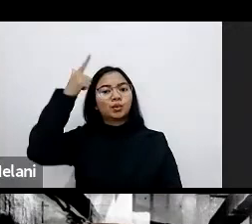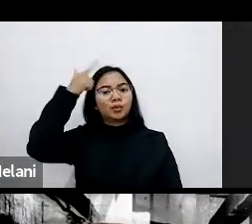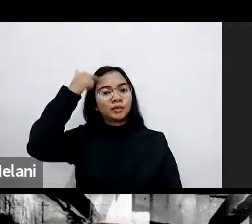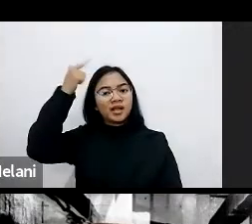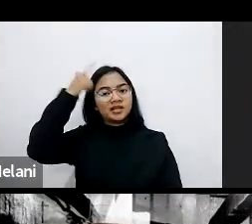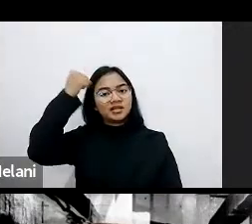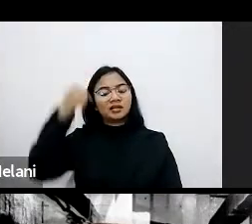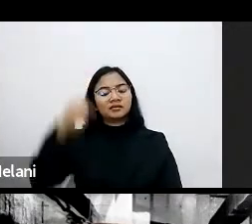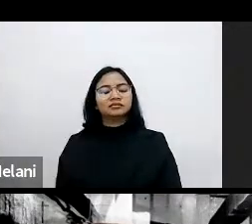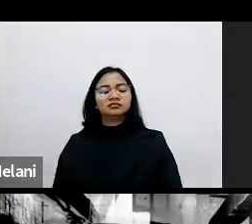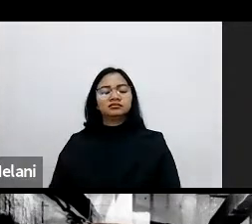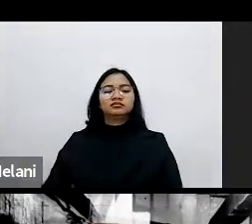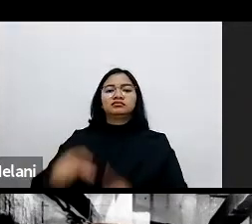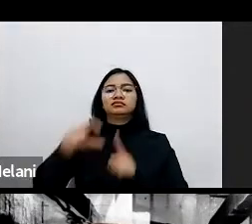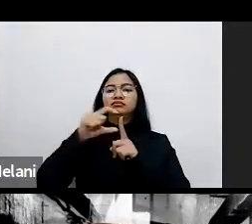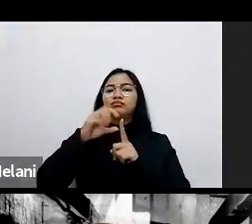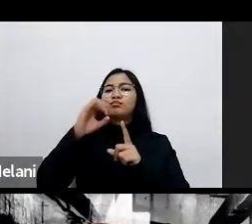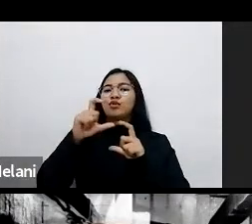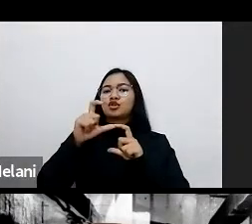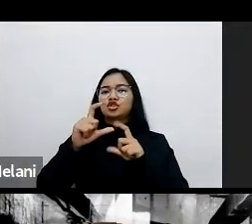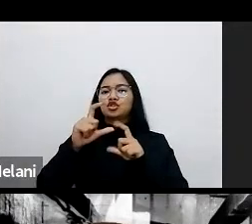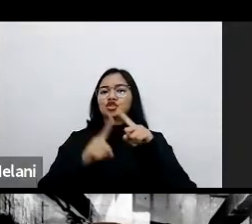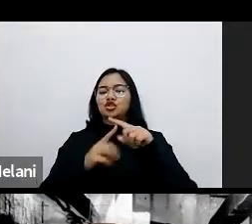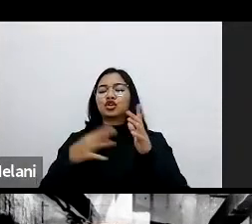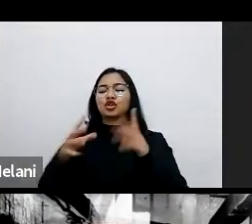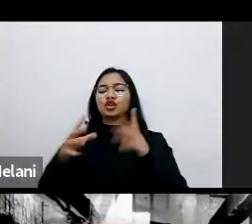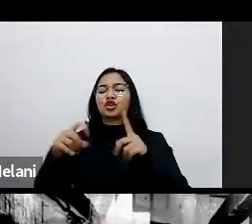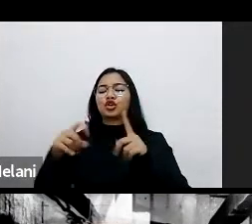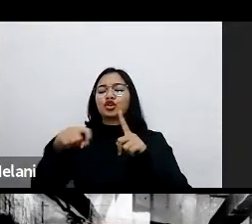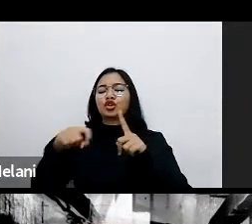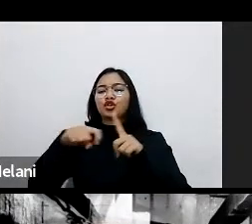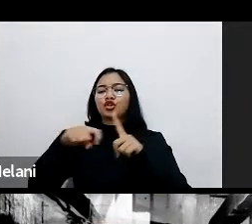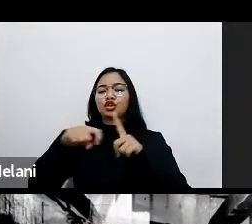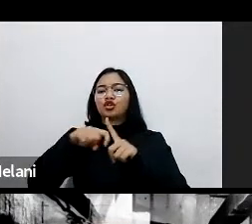postkolonial feminisme gitu. Nah, bagaimana konstruksi gender dan